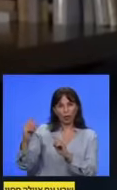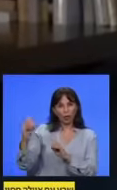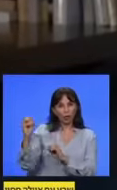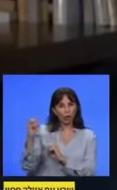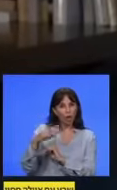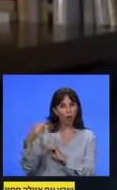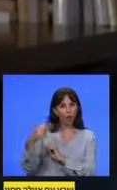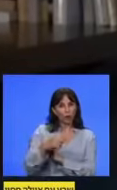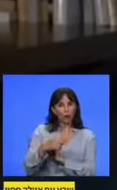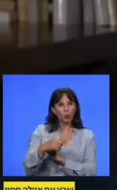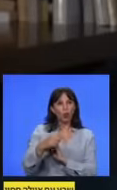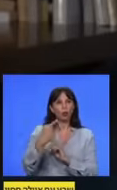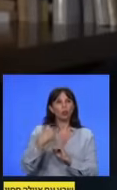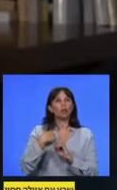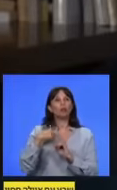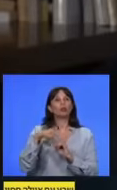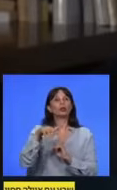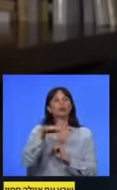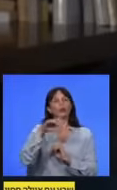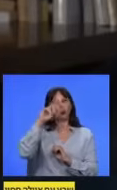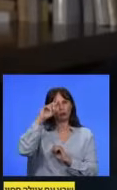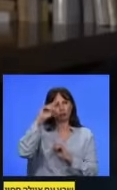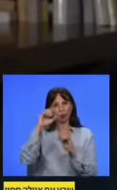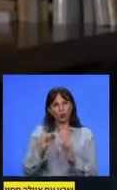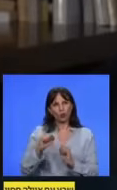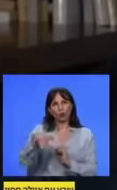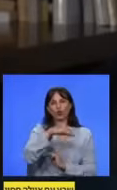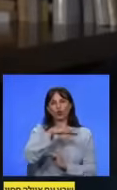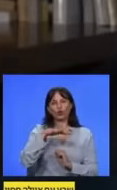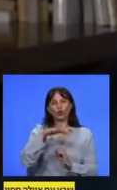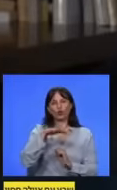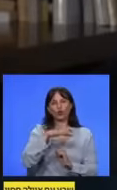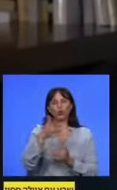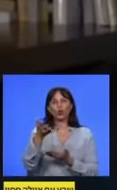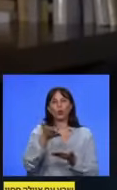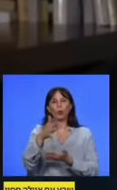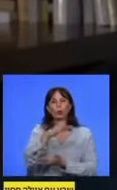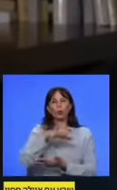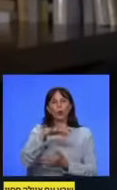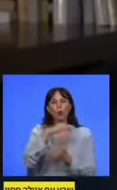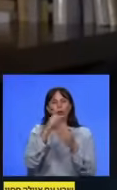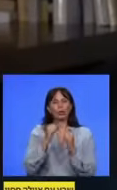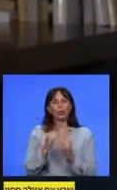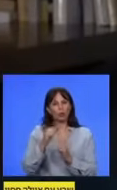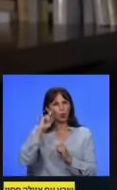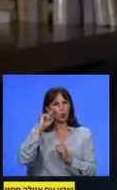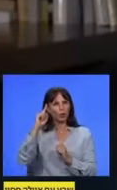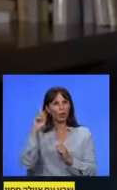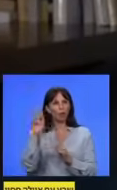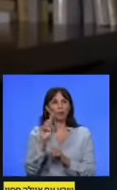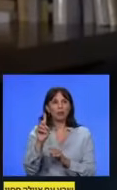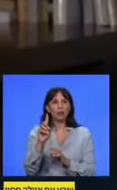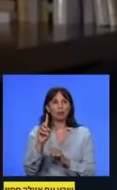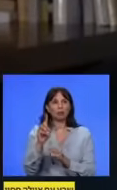משוכנע ששירות ביטחון כללי יודע מי שלח אותו. מסיבה אחת פשוטה. שירות ביטחון כללי,